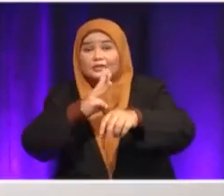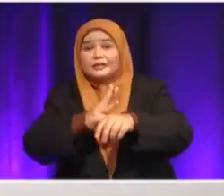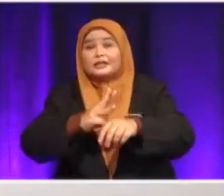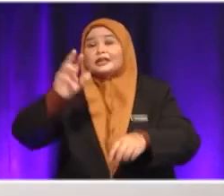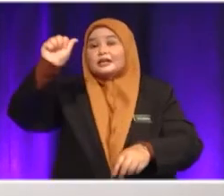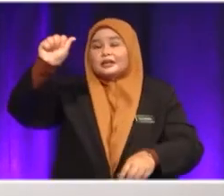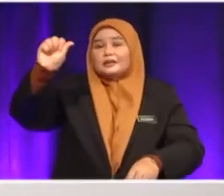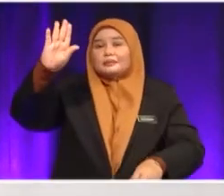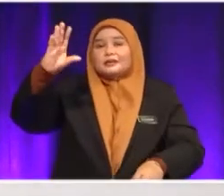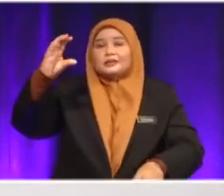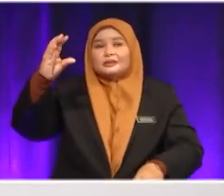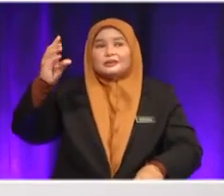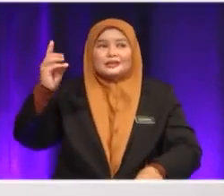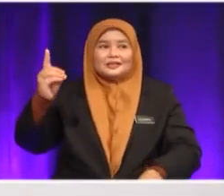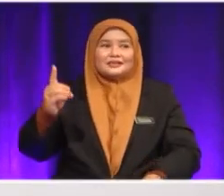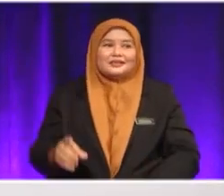ABC